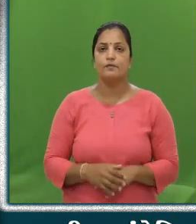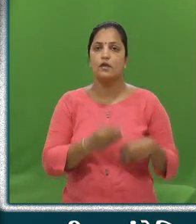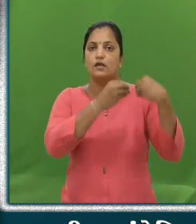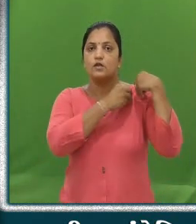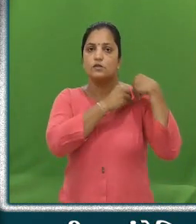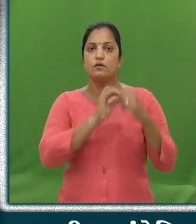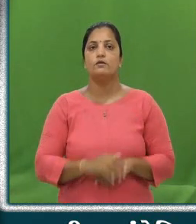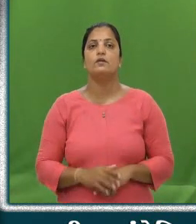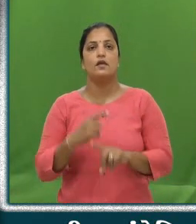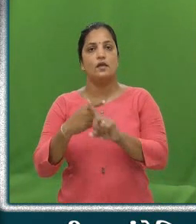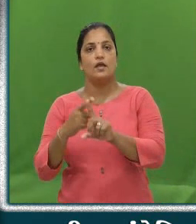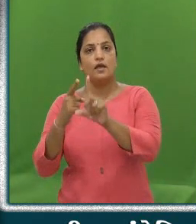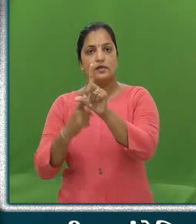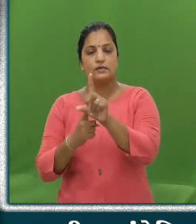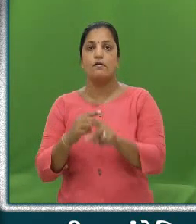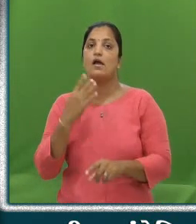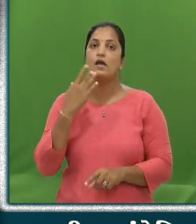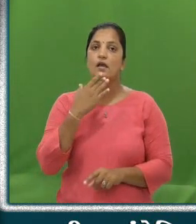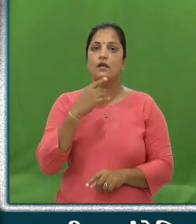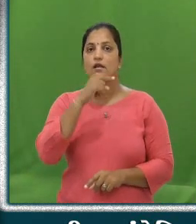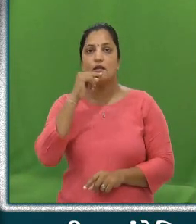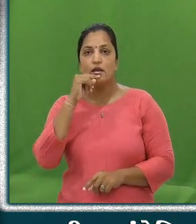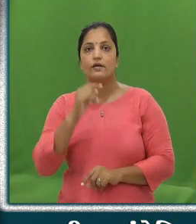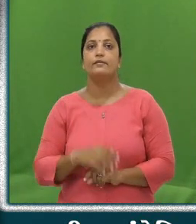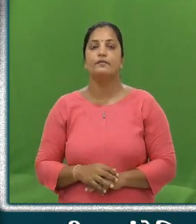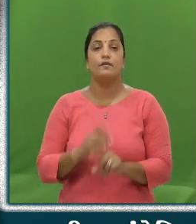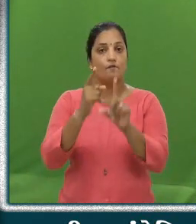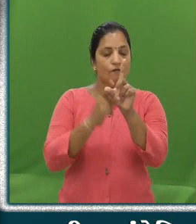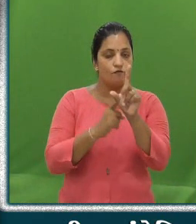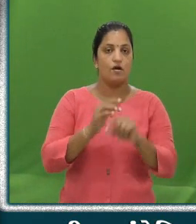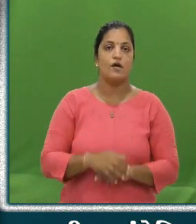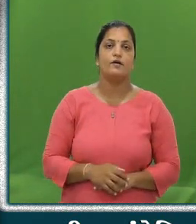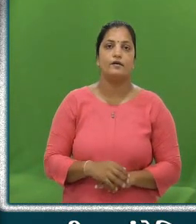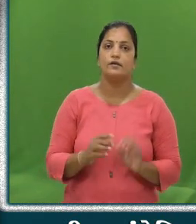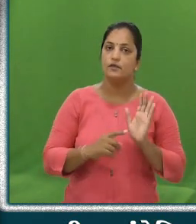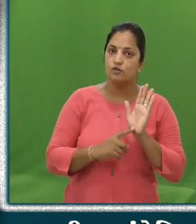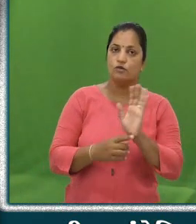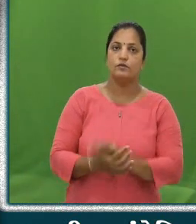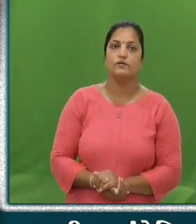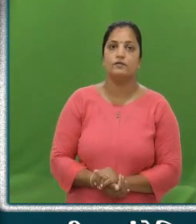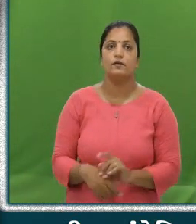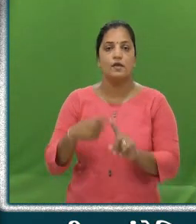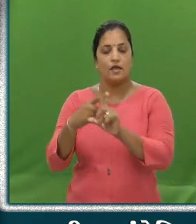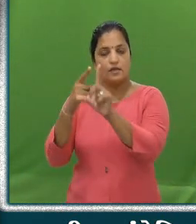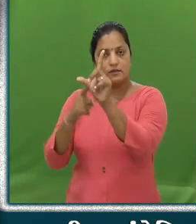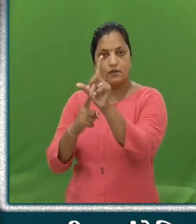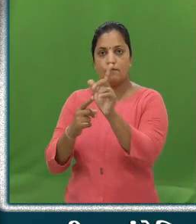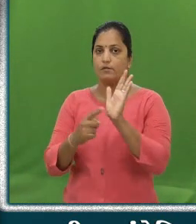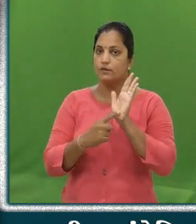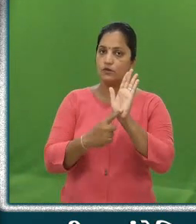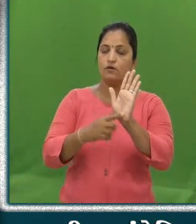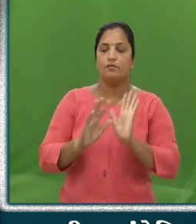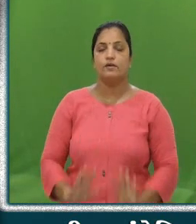જવાબદાર હોય તો તે વાય રંગસૂત્ર છે અને પુરુષની અંદર દર્શાવ્યું તે અનુસાર એક્સ અને વાય